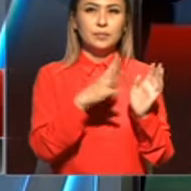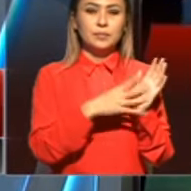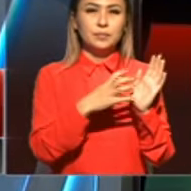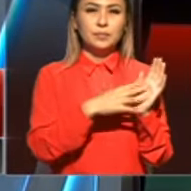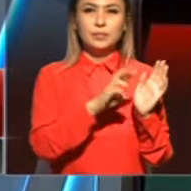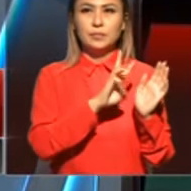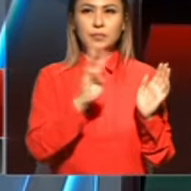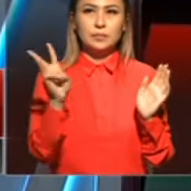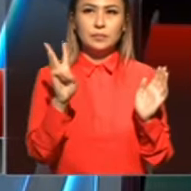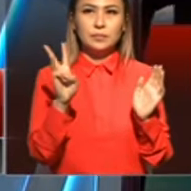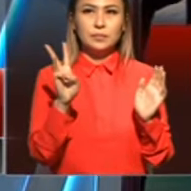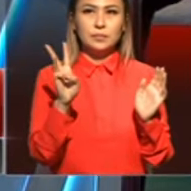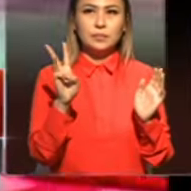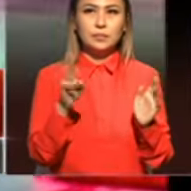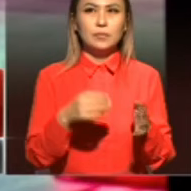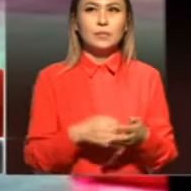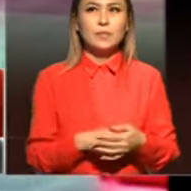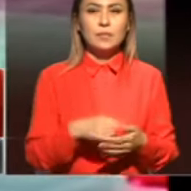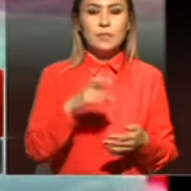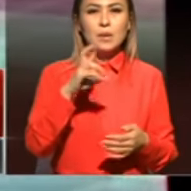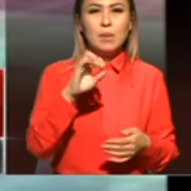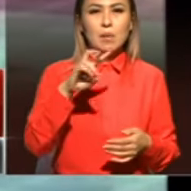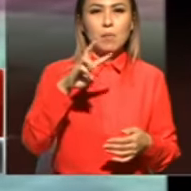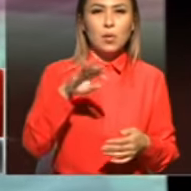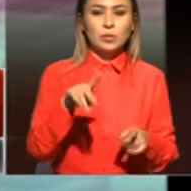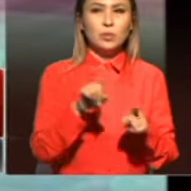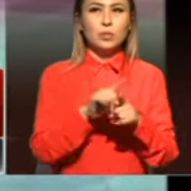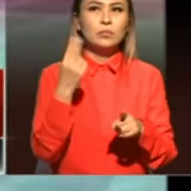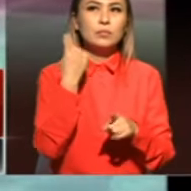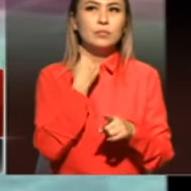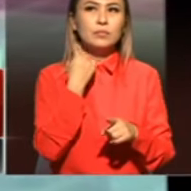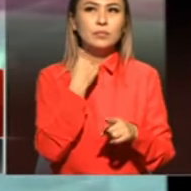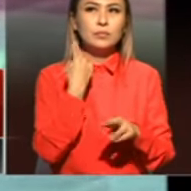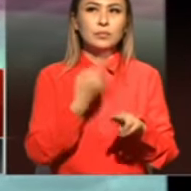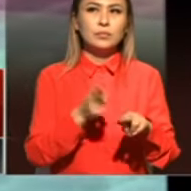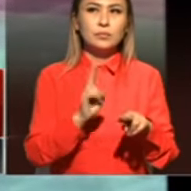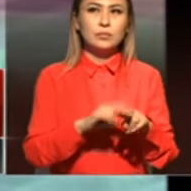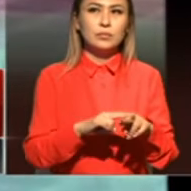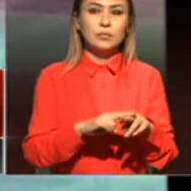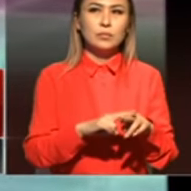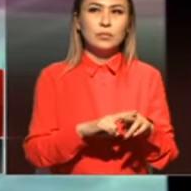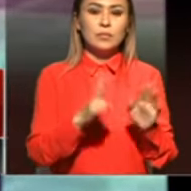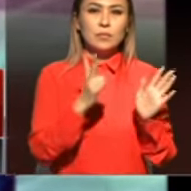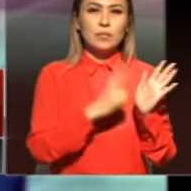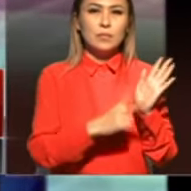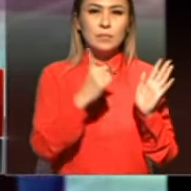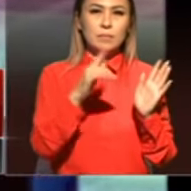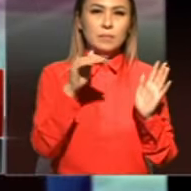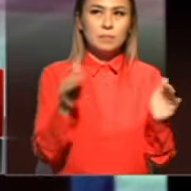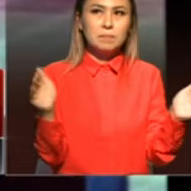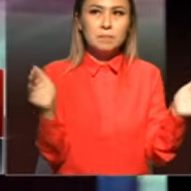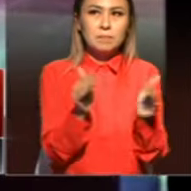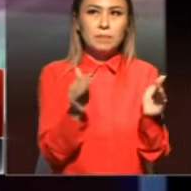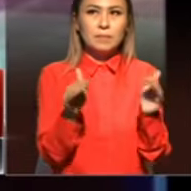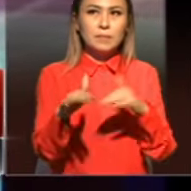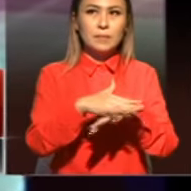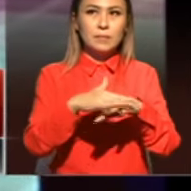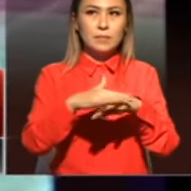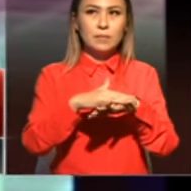2 миллиард 900 миллион теңге Вирген аралдарына, мысал үшін. Бермуд аралдарына да қарызымыз бар. Бермуд аралы деген ол 71 мың адам тұратын кішкентай ғана бір ел, ол